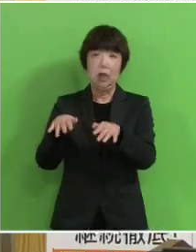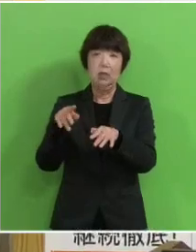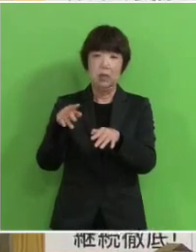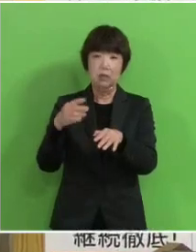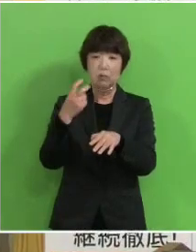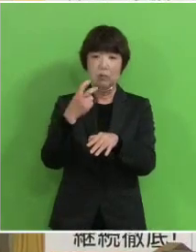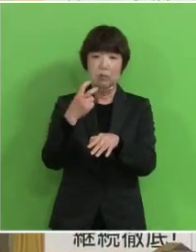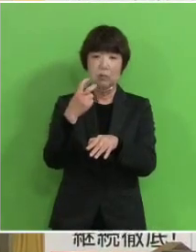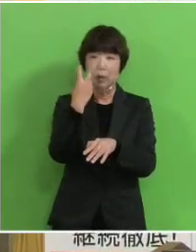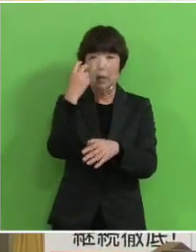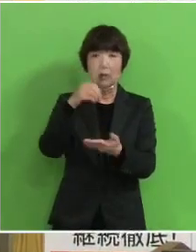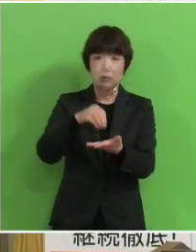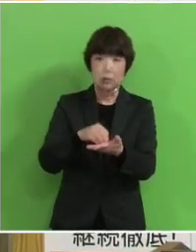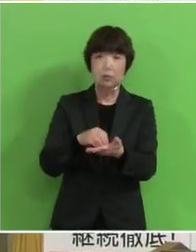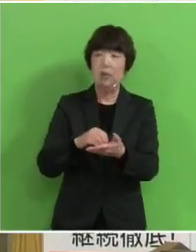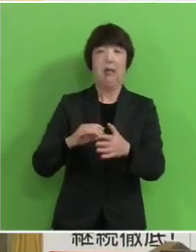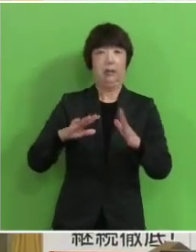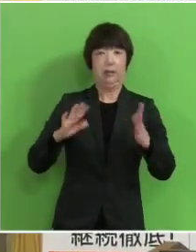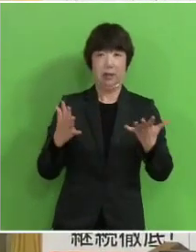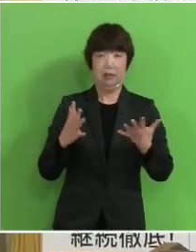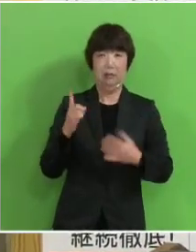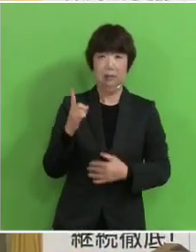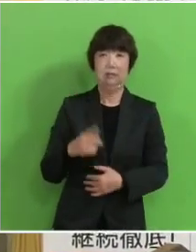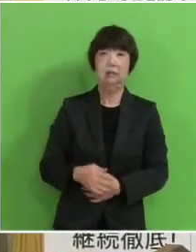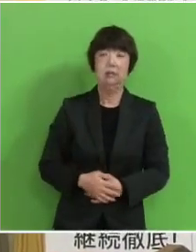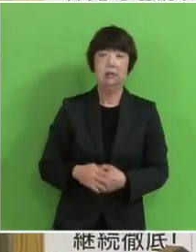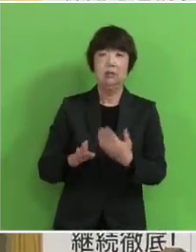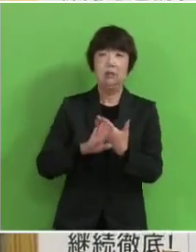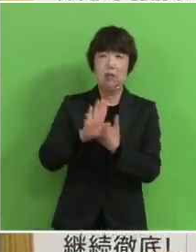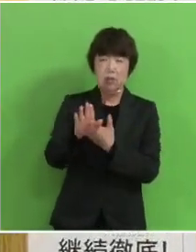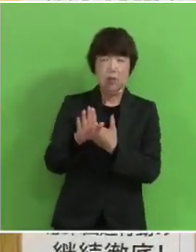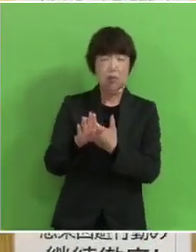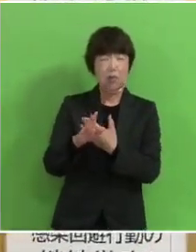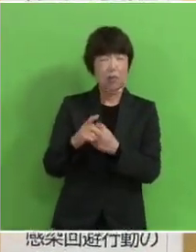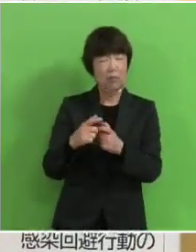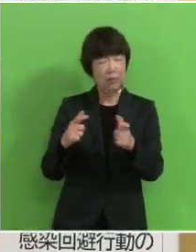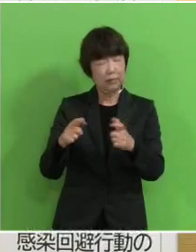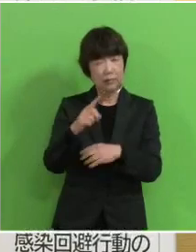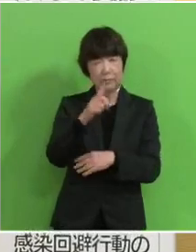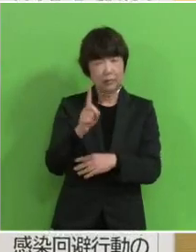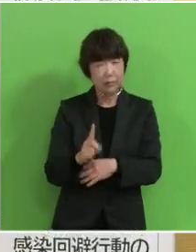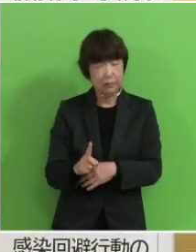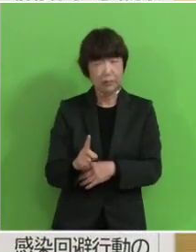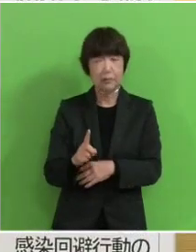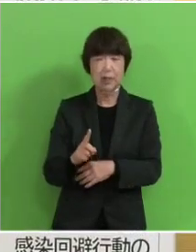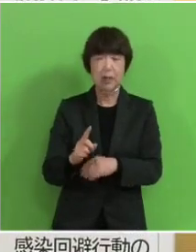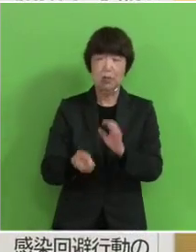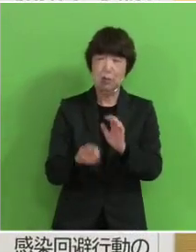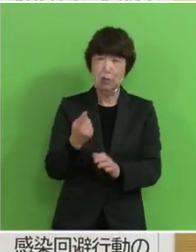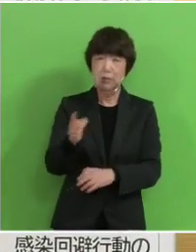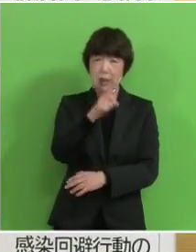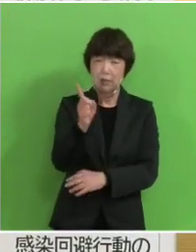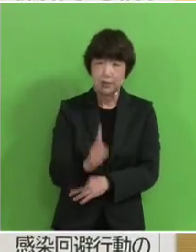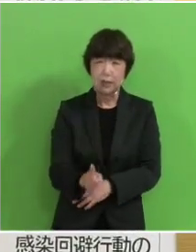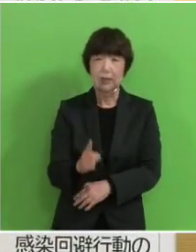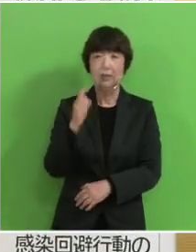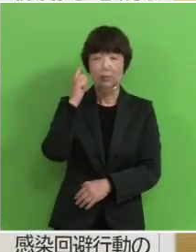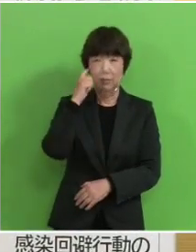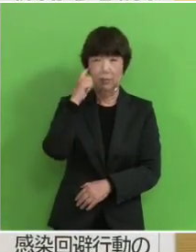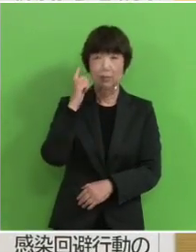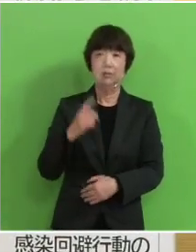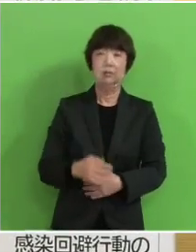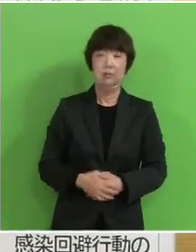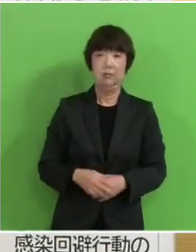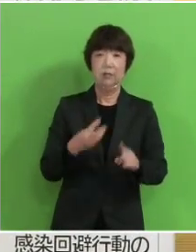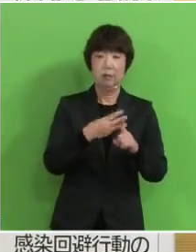なされておりません今後を可能性としては出てくるうこともあり得ると思います